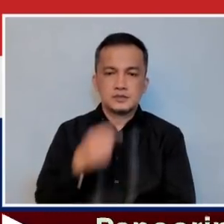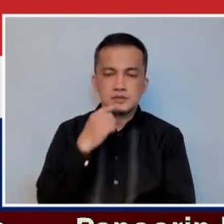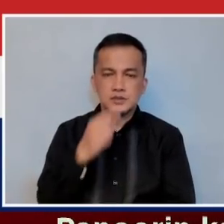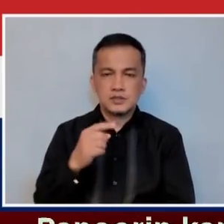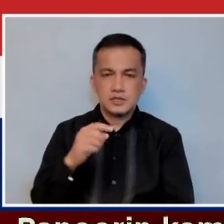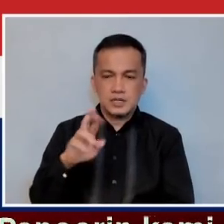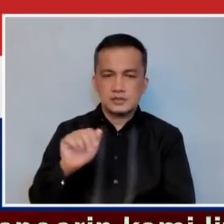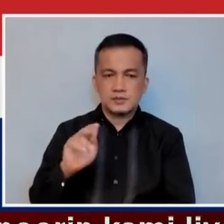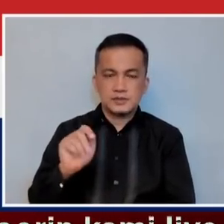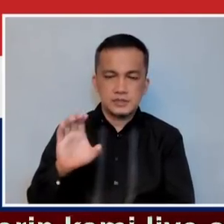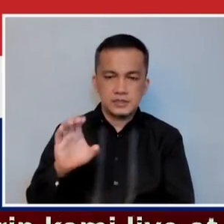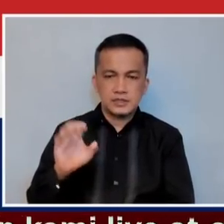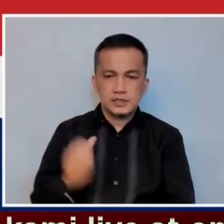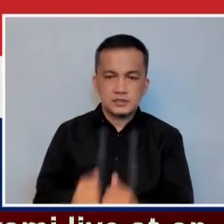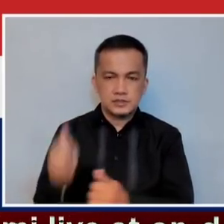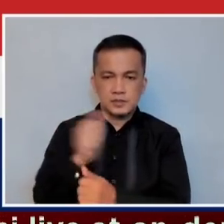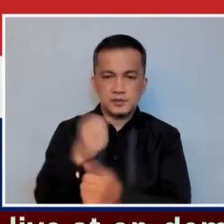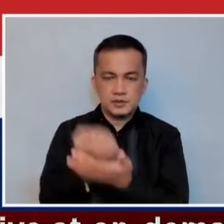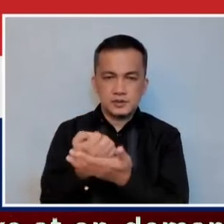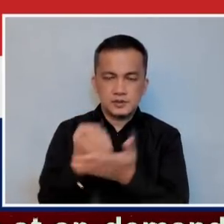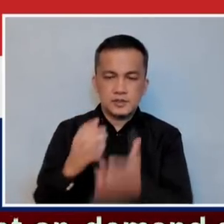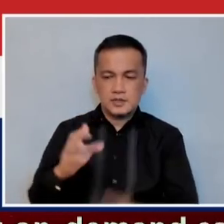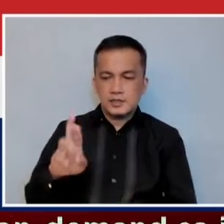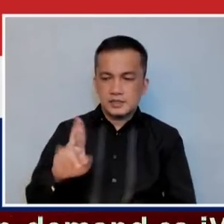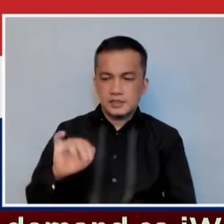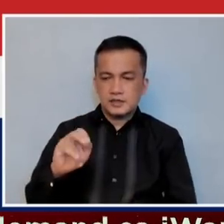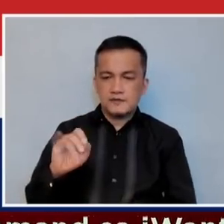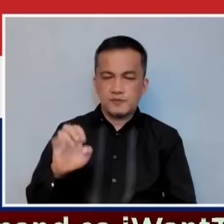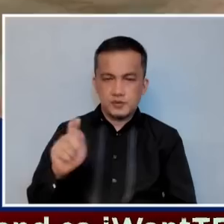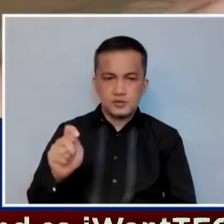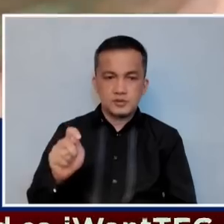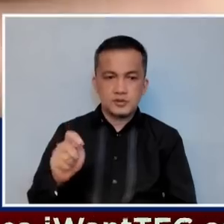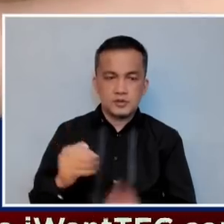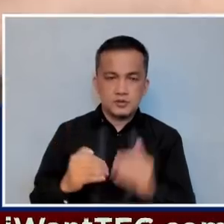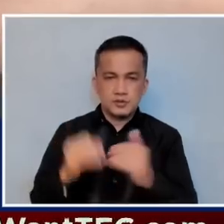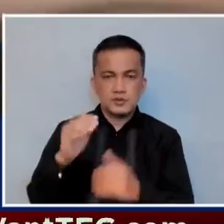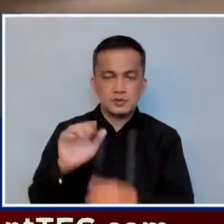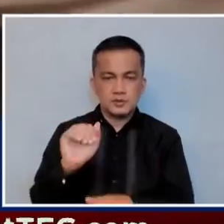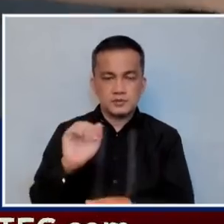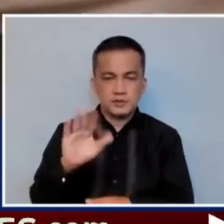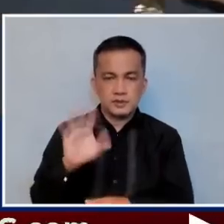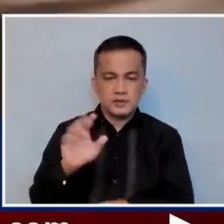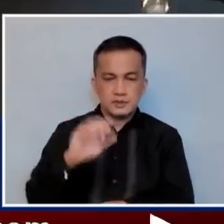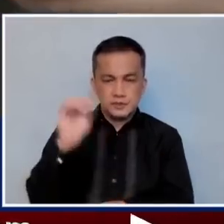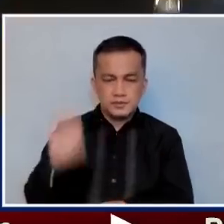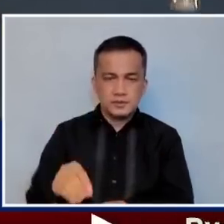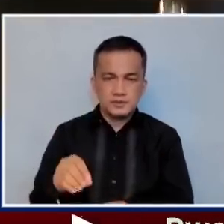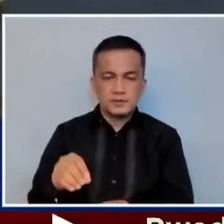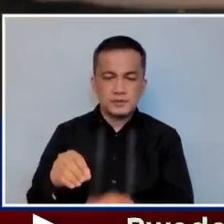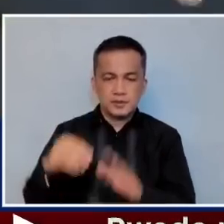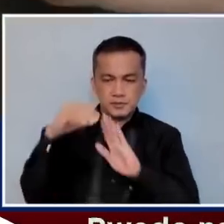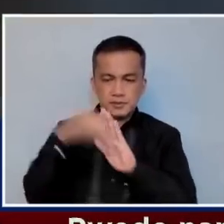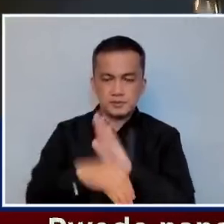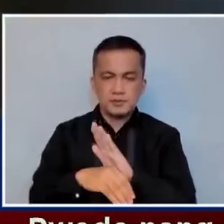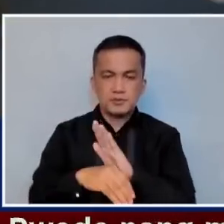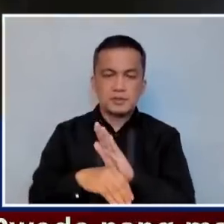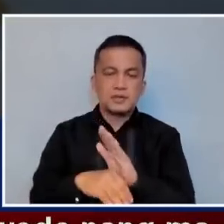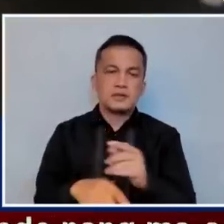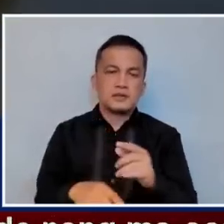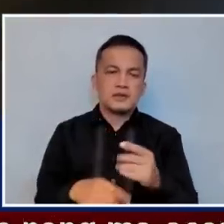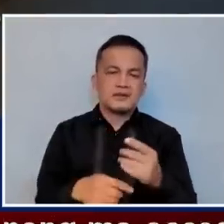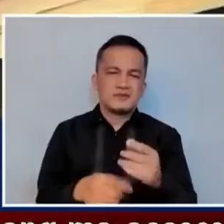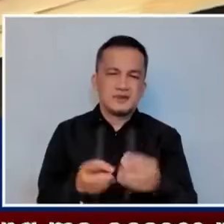Chief Economist Michael Ricafort, umabot na sa 15% ang binaba ng halaga ng piso ngayong